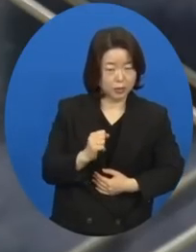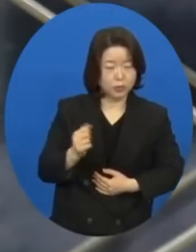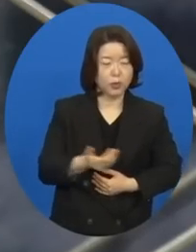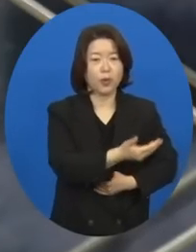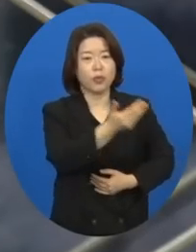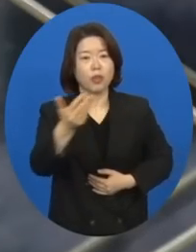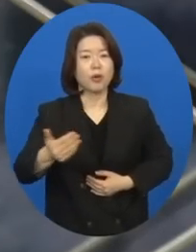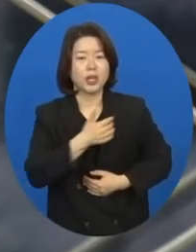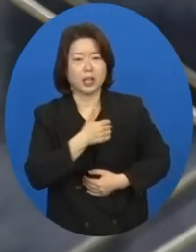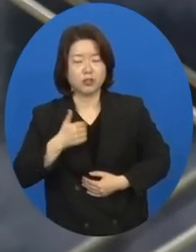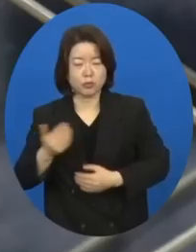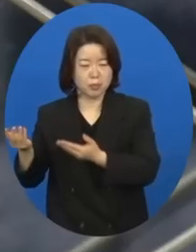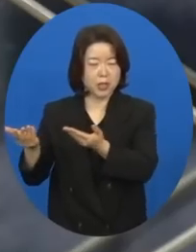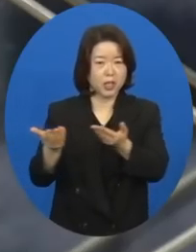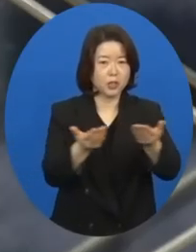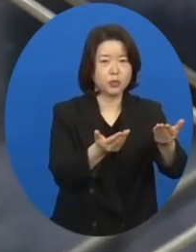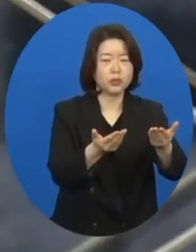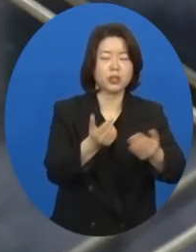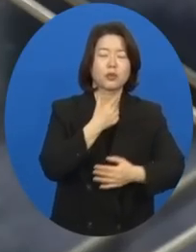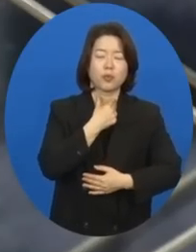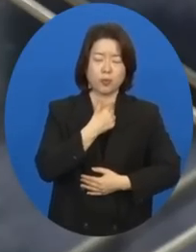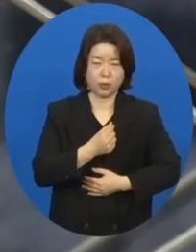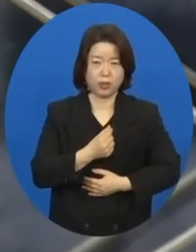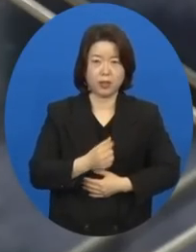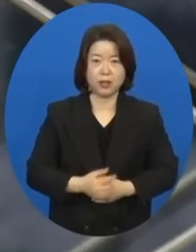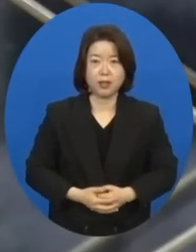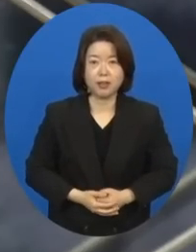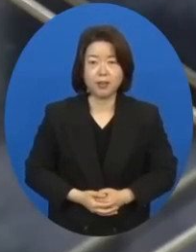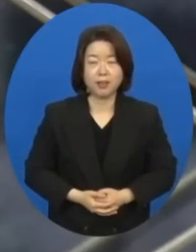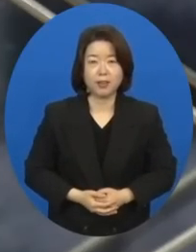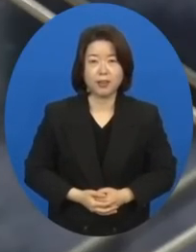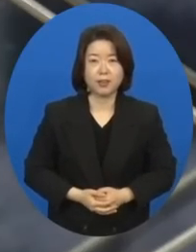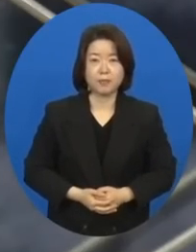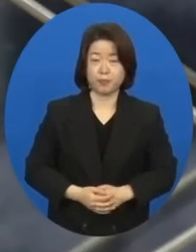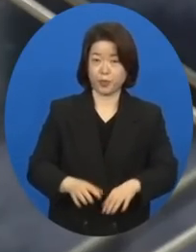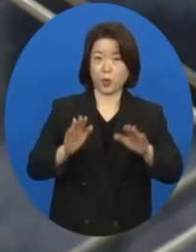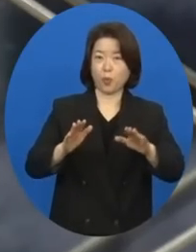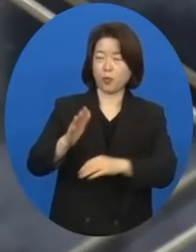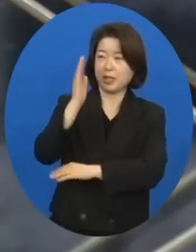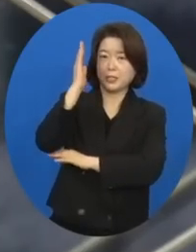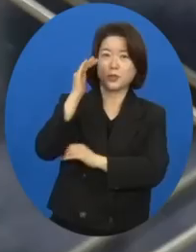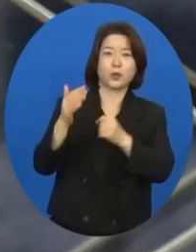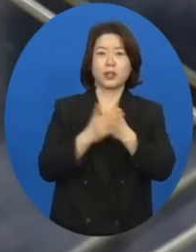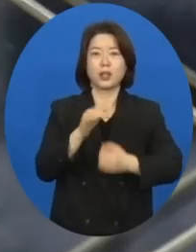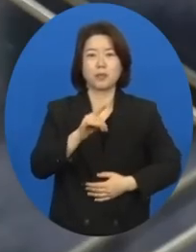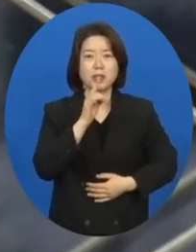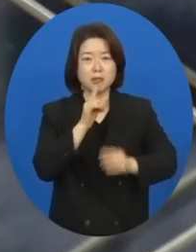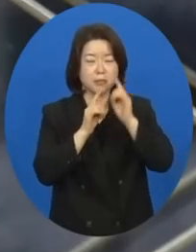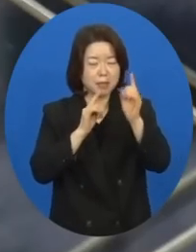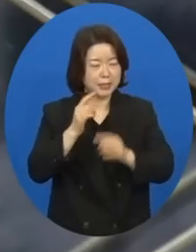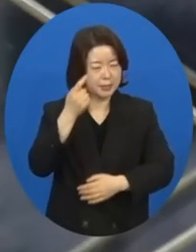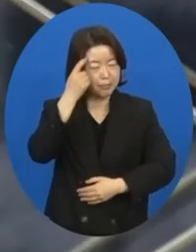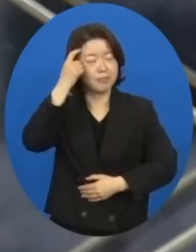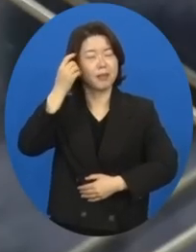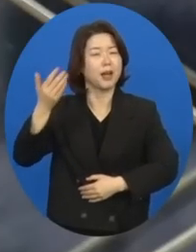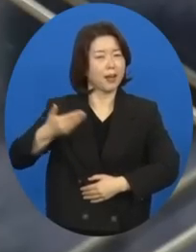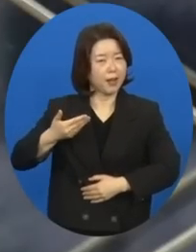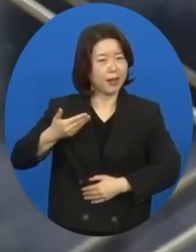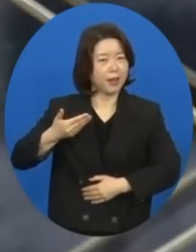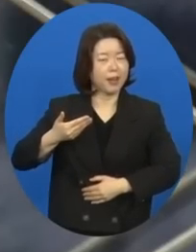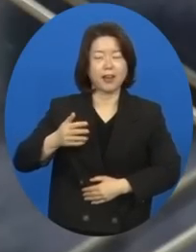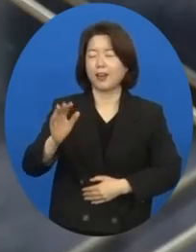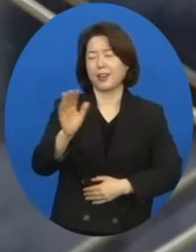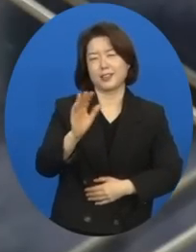너희에게 충만하게 하시기를 구하노라. 오늘 설교 때문에 이 말씀을 생각나게 하신 걸까요? 그렇지